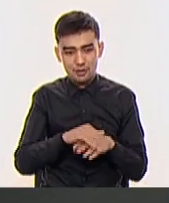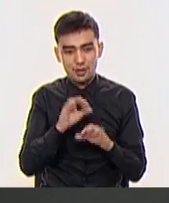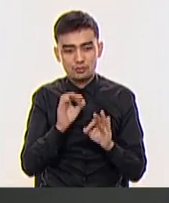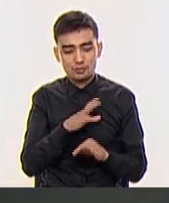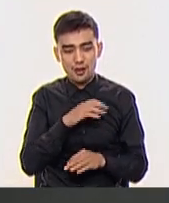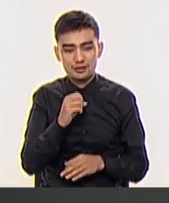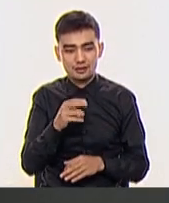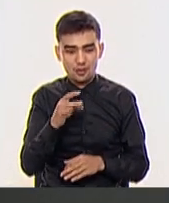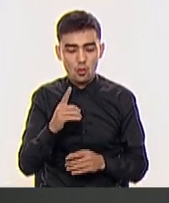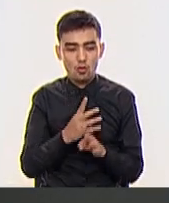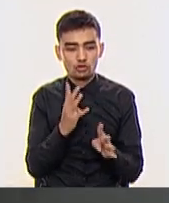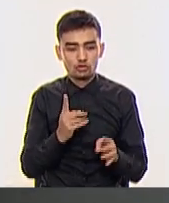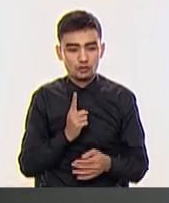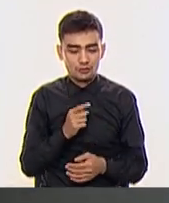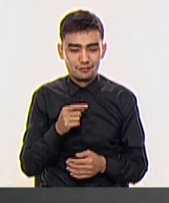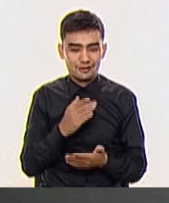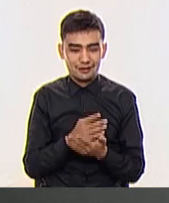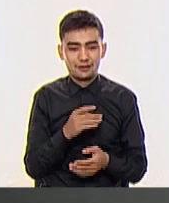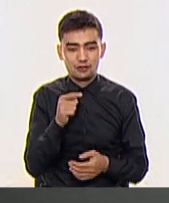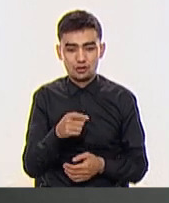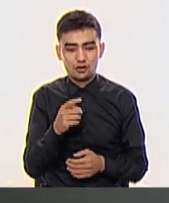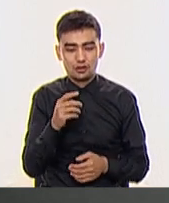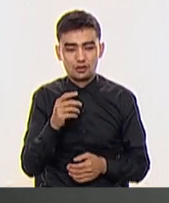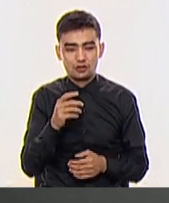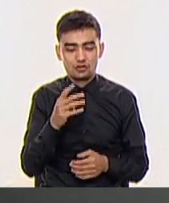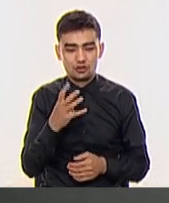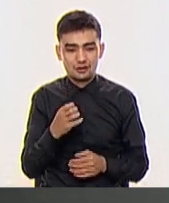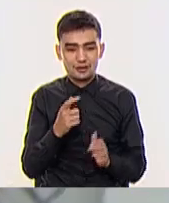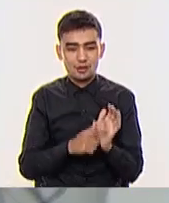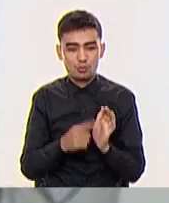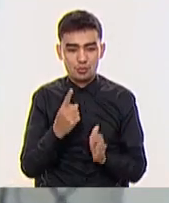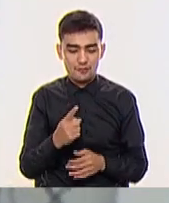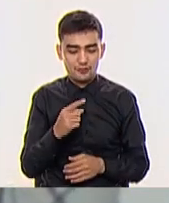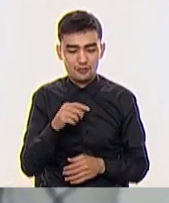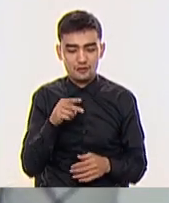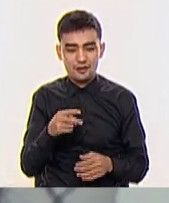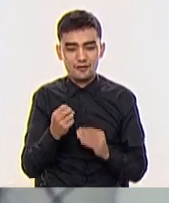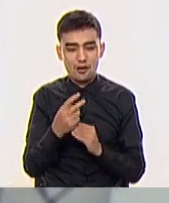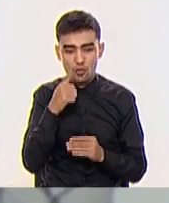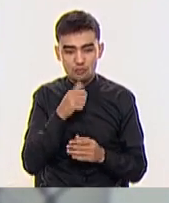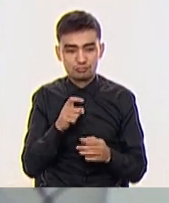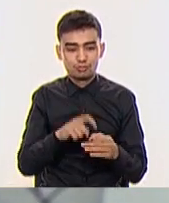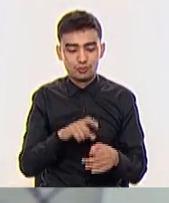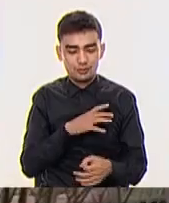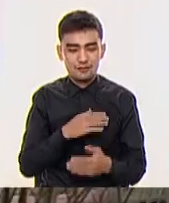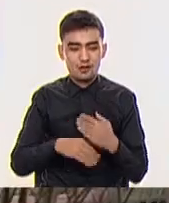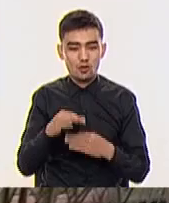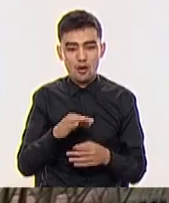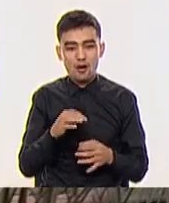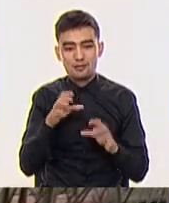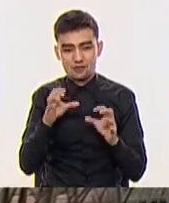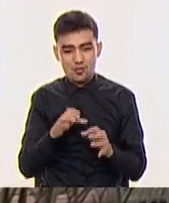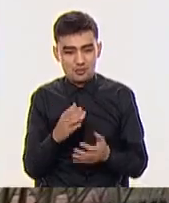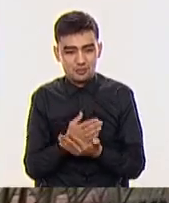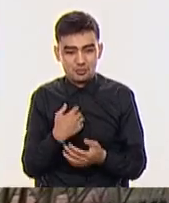что Оскар стоит в очереди на жилье 1371 по инвалидности с 2012 года. Но в рамках закона помочь ему ничем не могут.